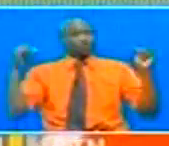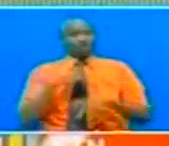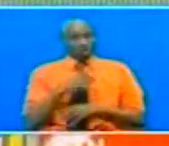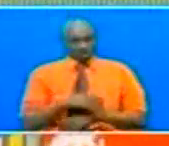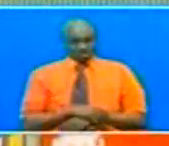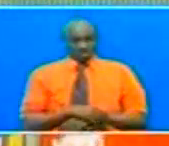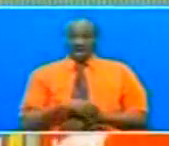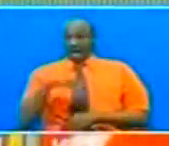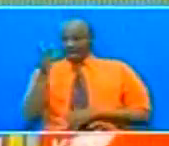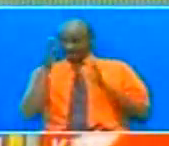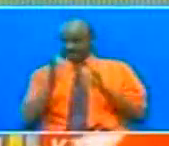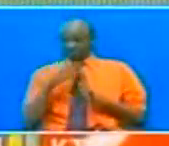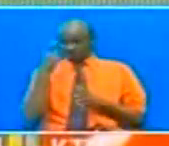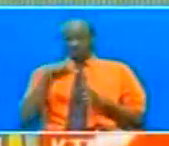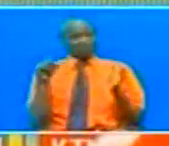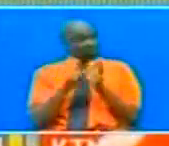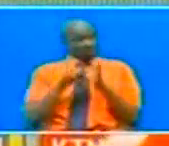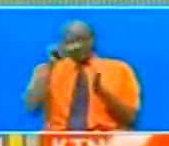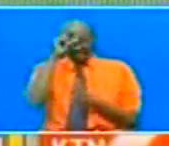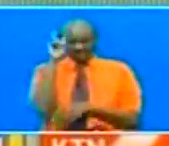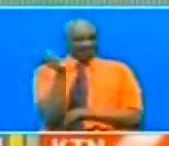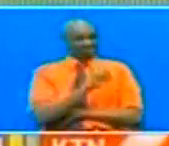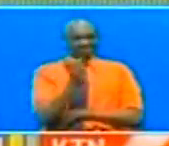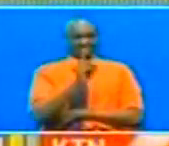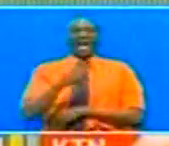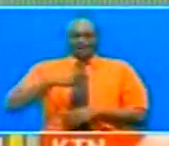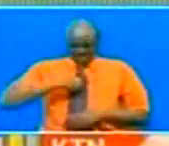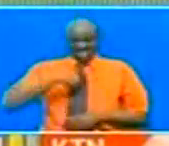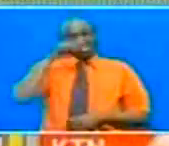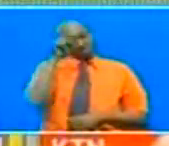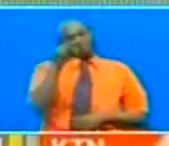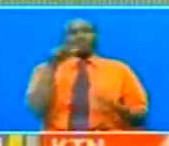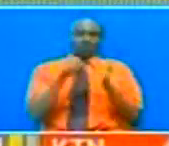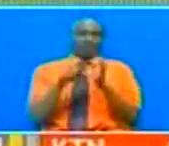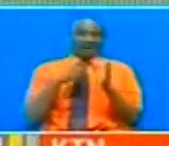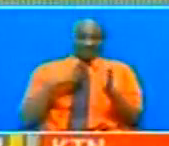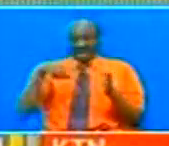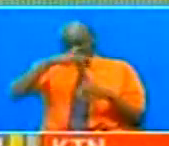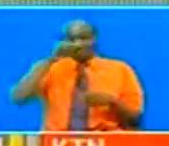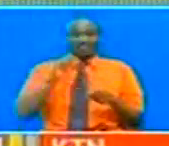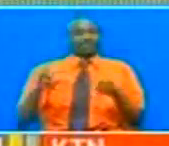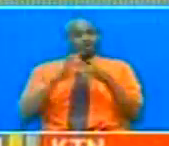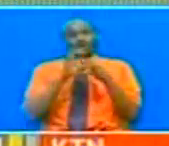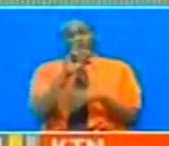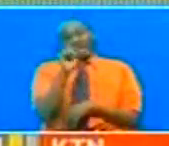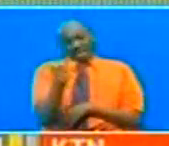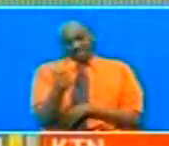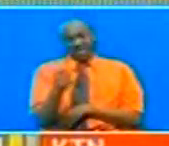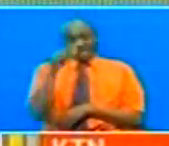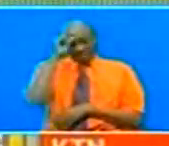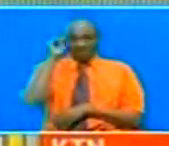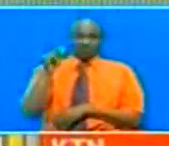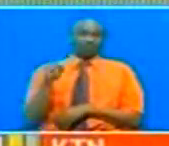Onchangu naye anasema tatizo sio serikali, ni sisi wenyewe tuungane, kwani serikali haiwezi bila sisi